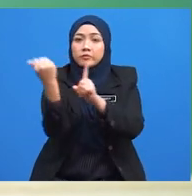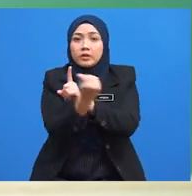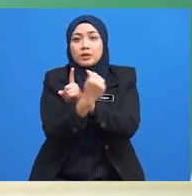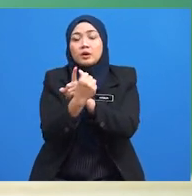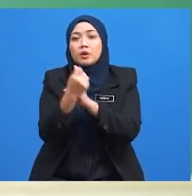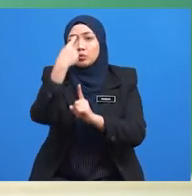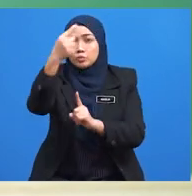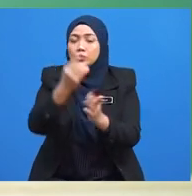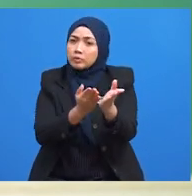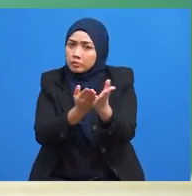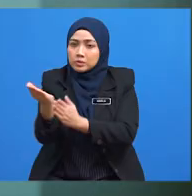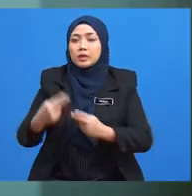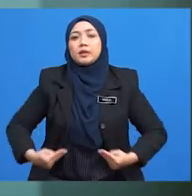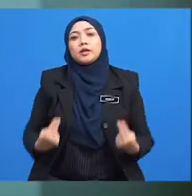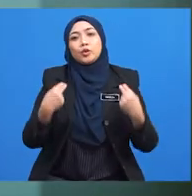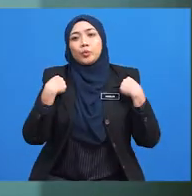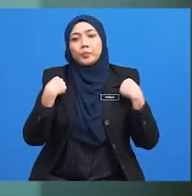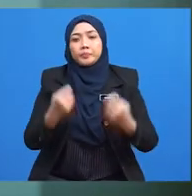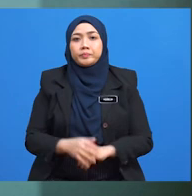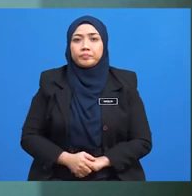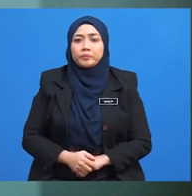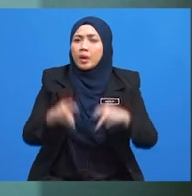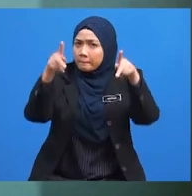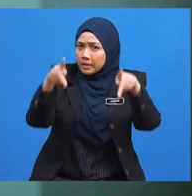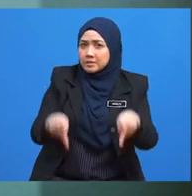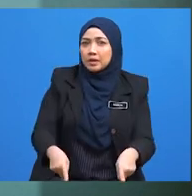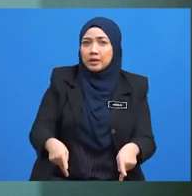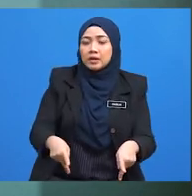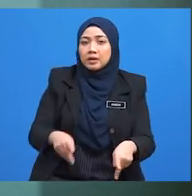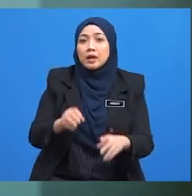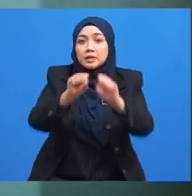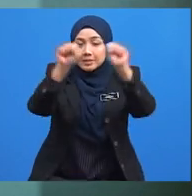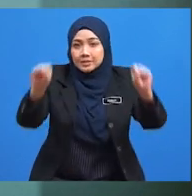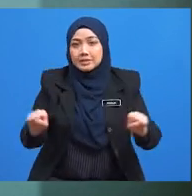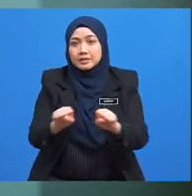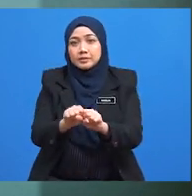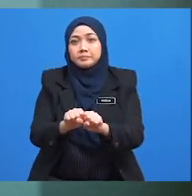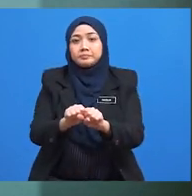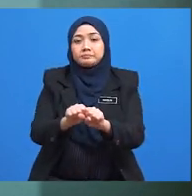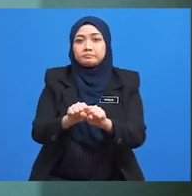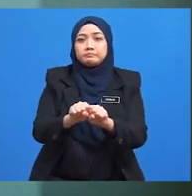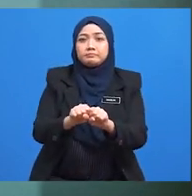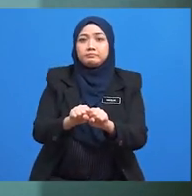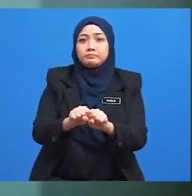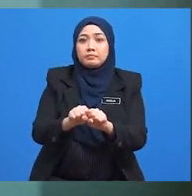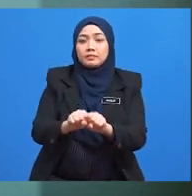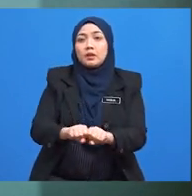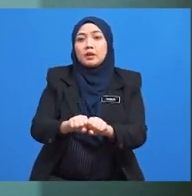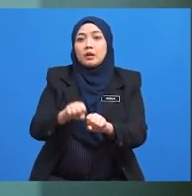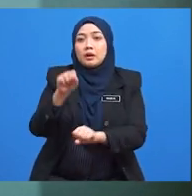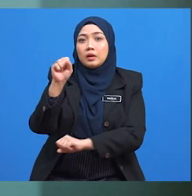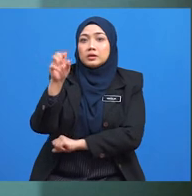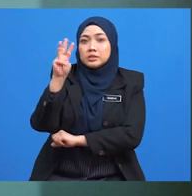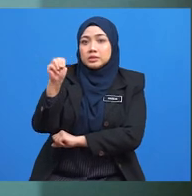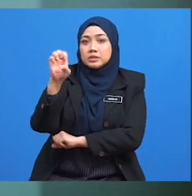meneruskan kehidupan. Baiklah pelajar, sistem geomorfologi atau dikenali juga sebagai litosfera